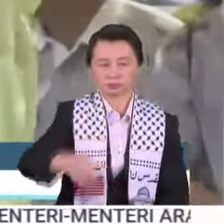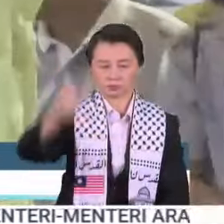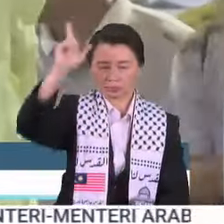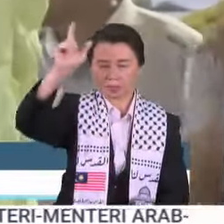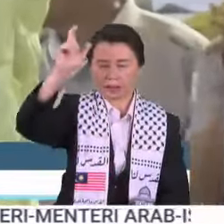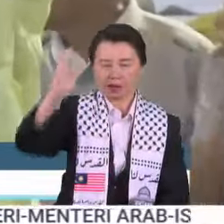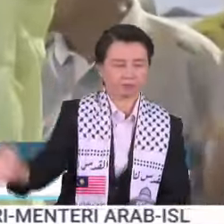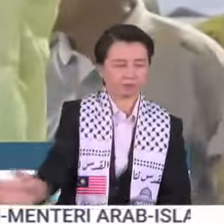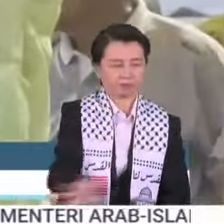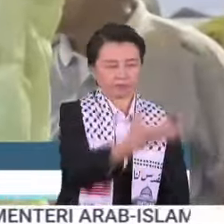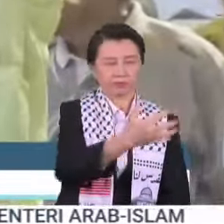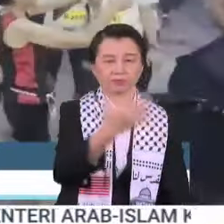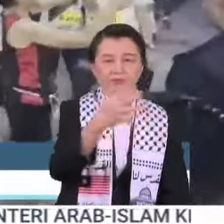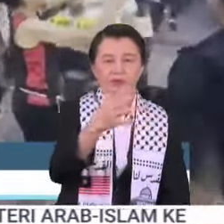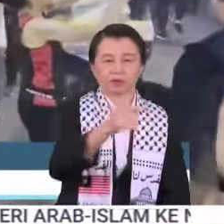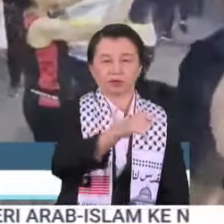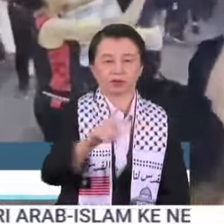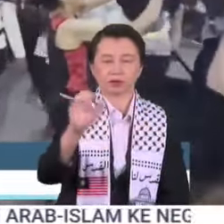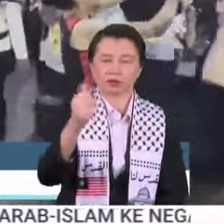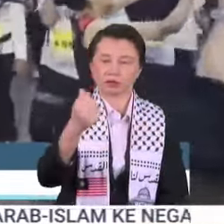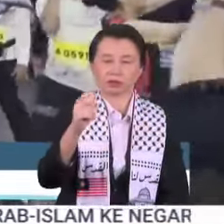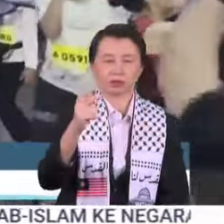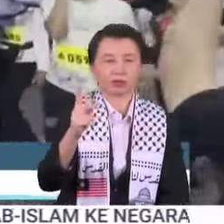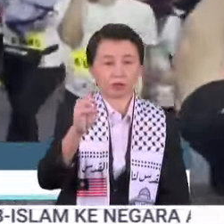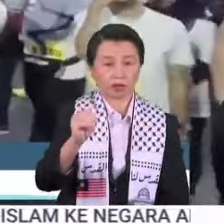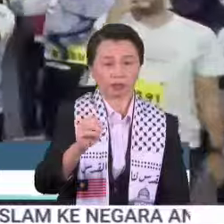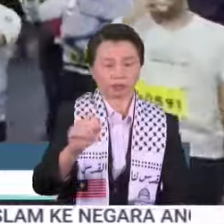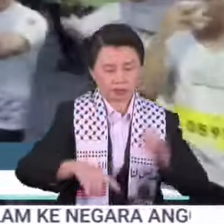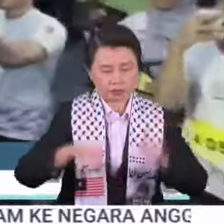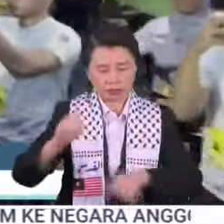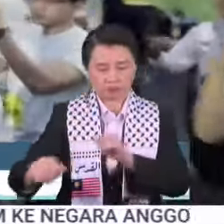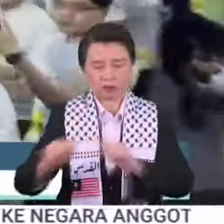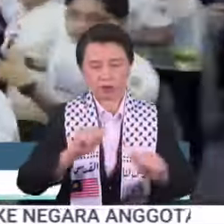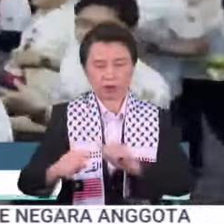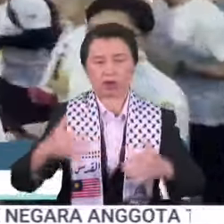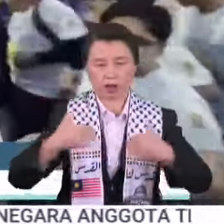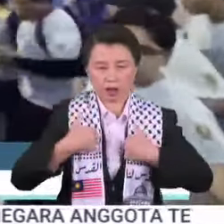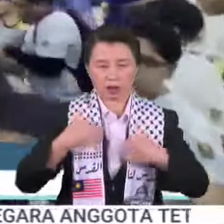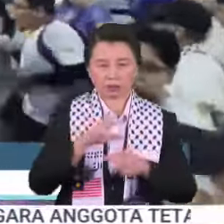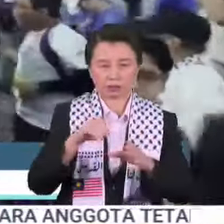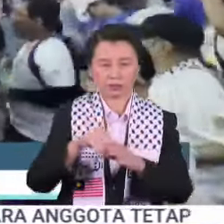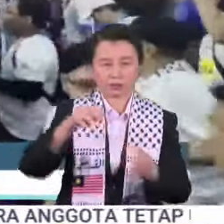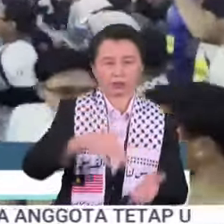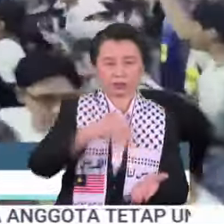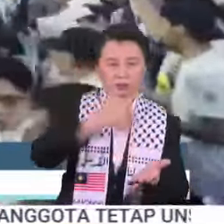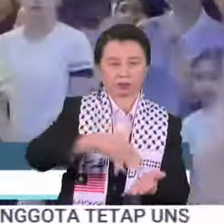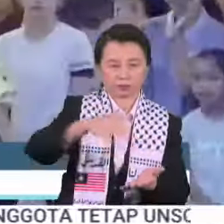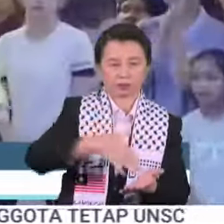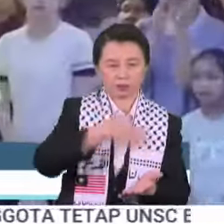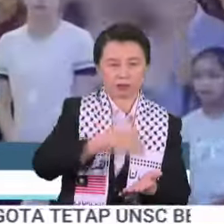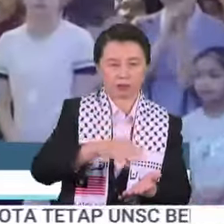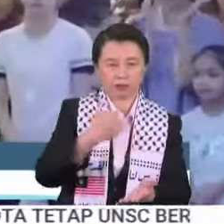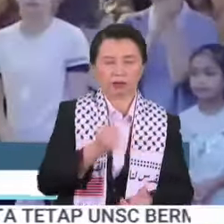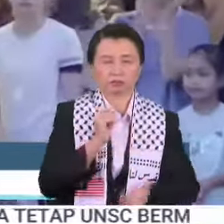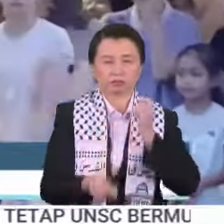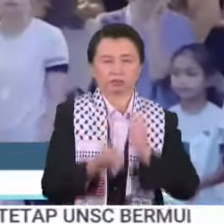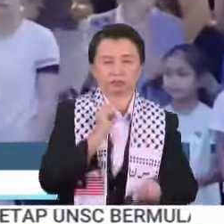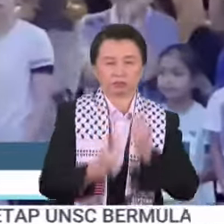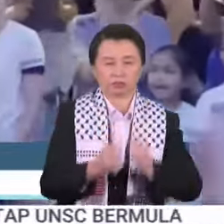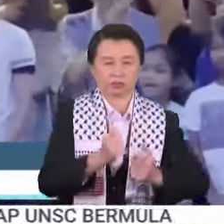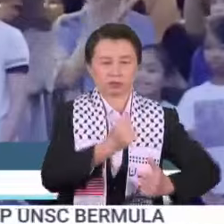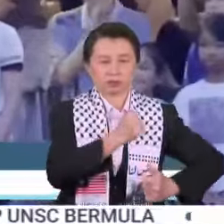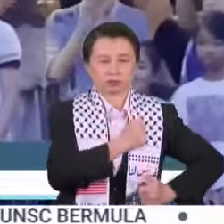bagi kategori 15 dan 10 km. Pelbagai aktiviti lain turut diadakan termasuk tarian kebudayaan, pancaragam Tentera